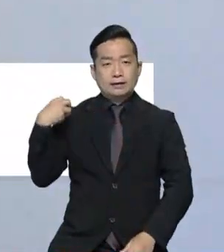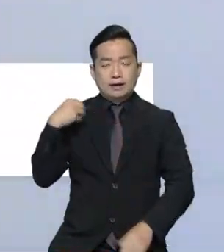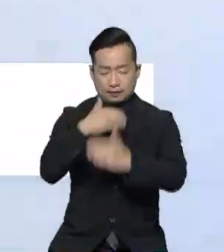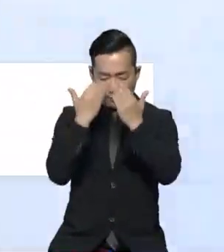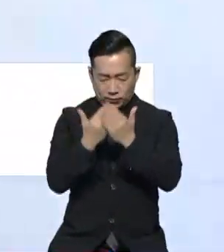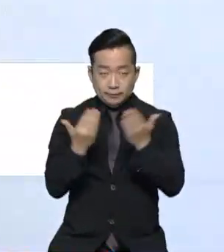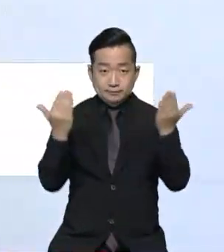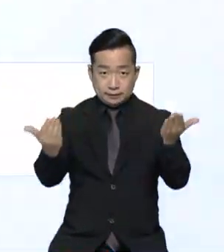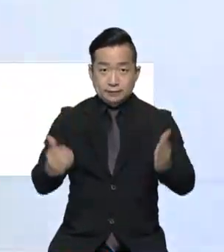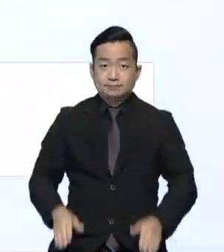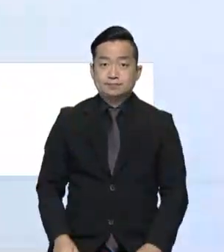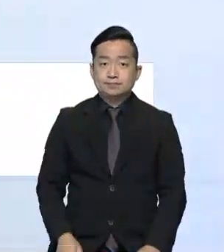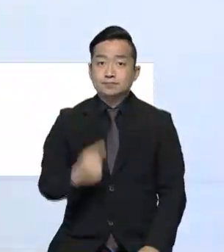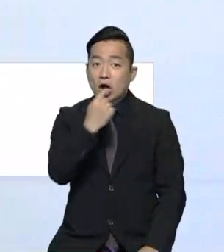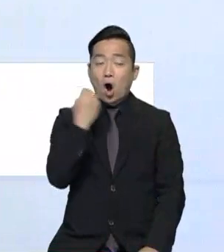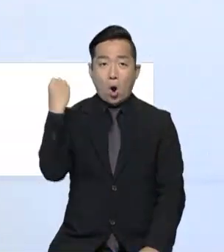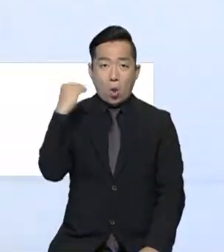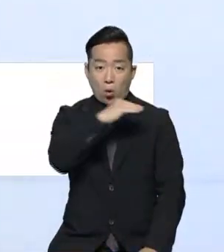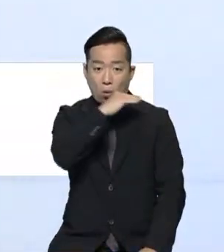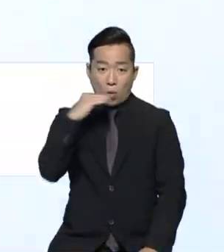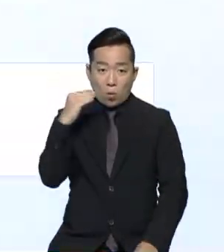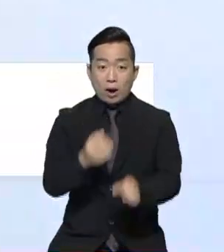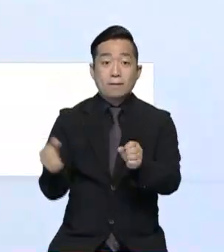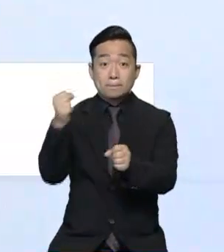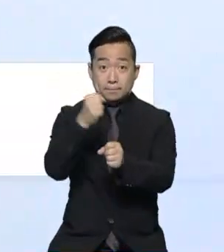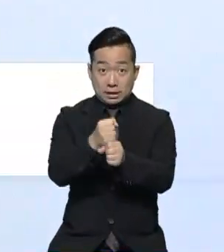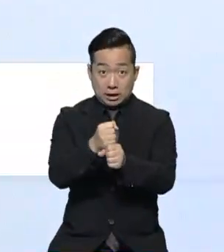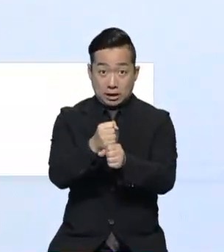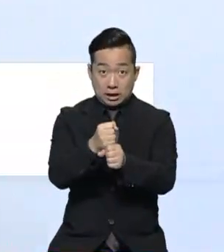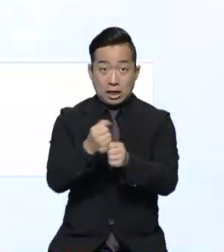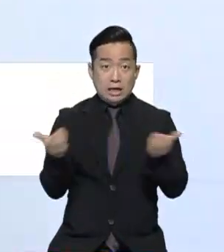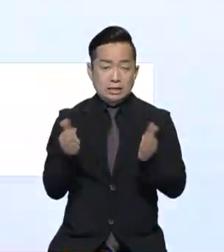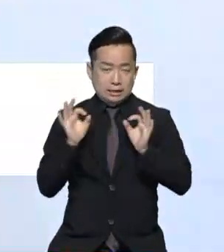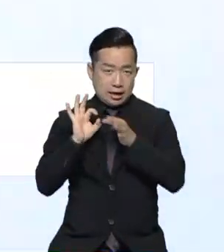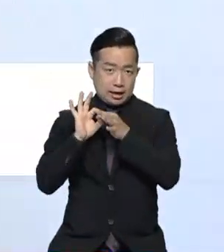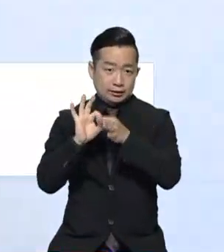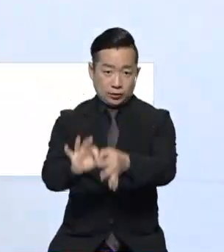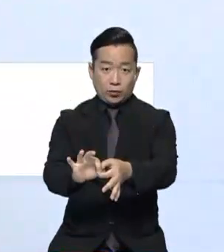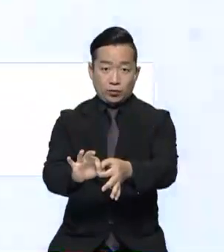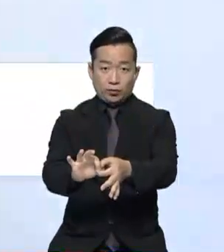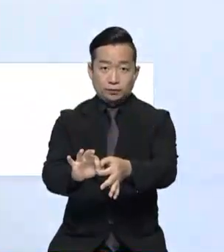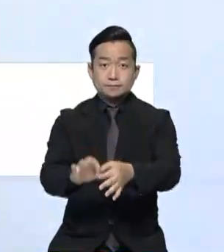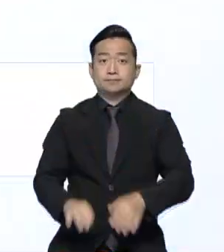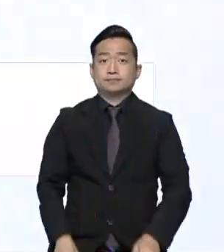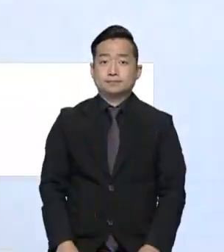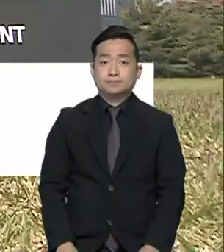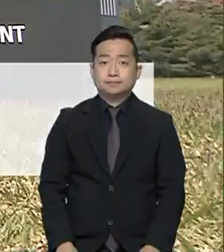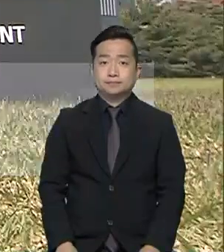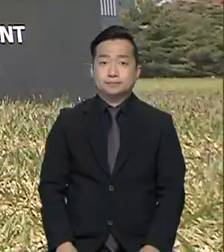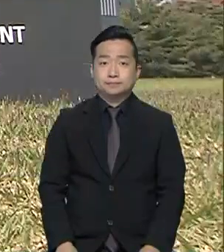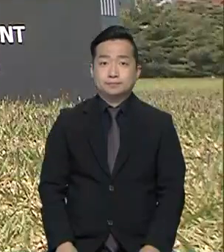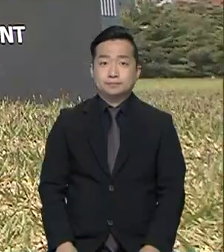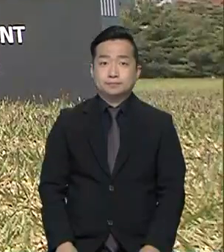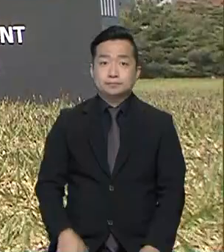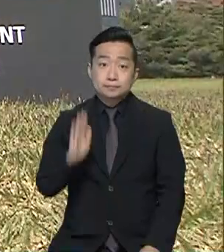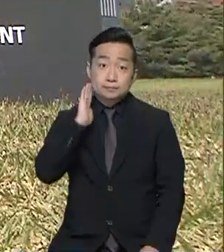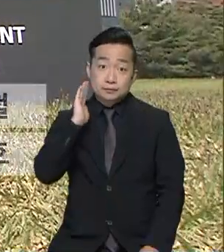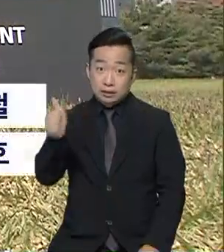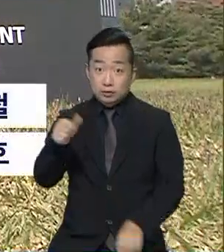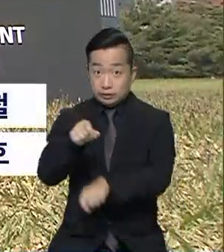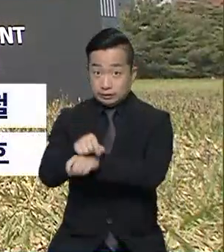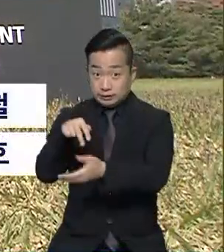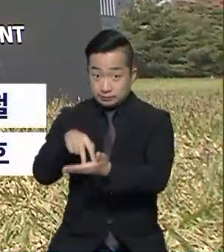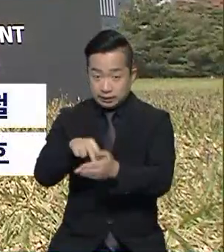것입니다. 언론 정상화의 기차는 계속 달릴 것입니다. 대통령실은